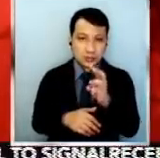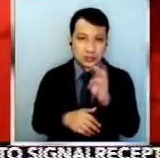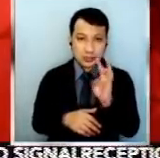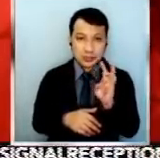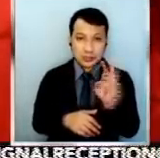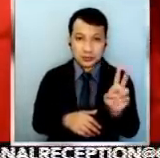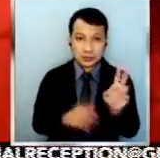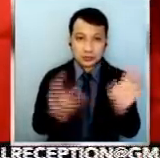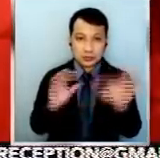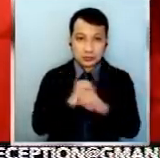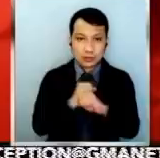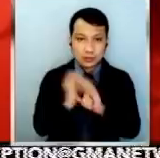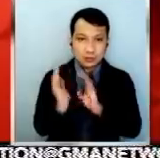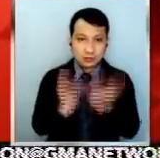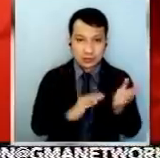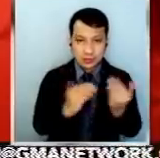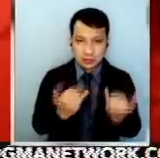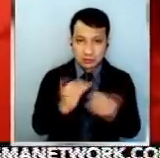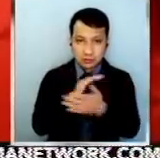sa COVID-19.